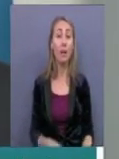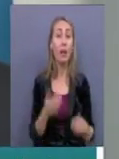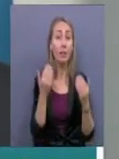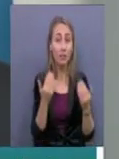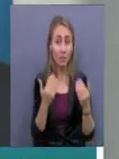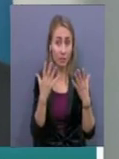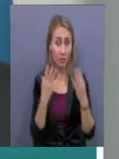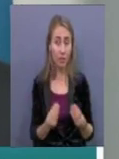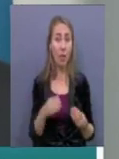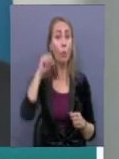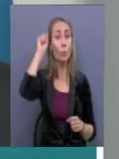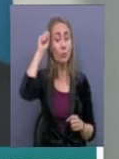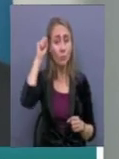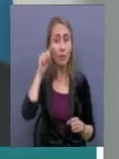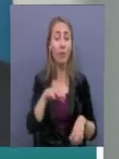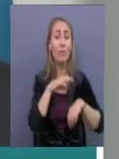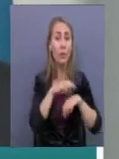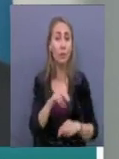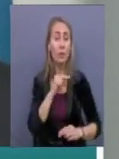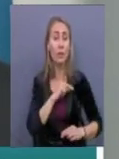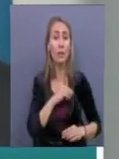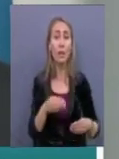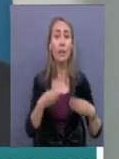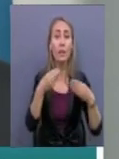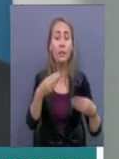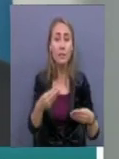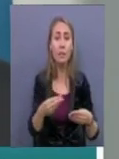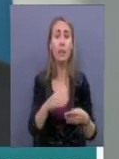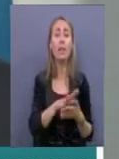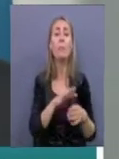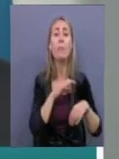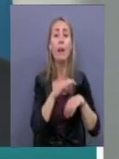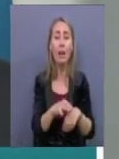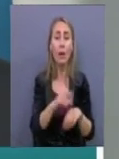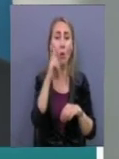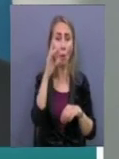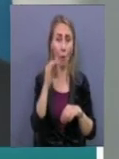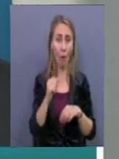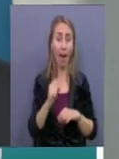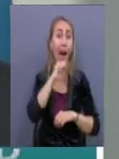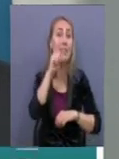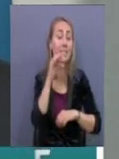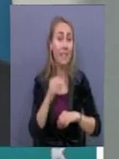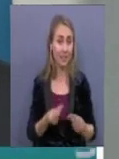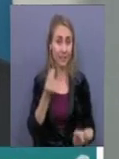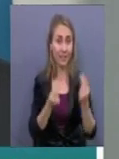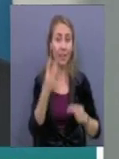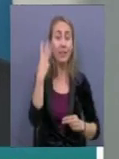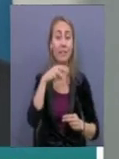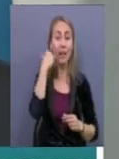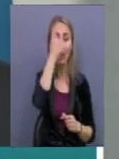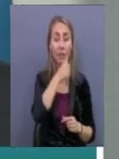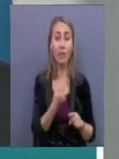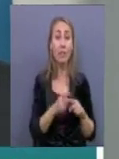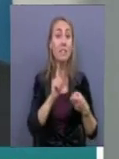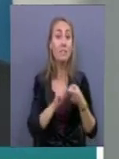Бүгінгі таңда Өзбекстан 2030 жылы Азия ойындарын өткізуге өтінім беріп отыр. Осы орайда біз мұндай халықаралық жарыстарды